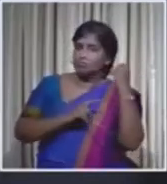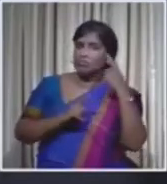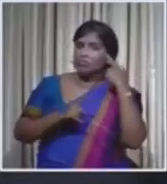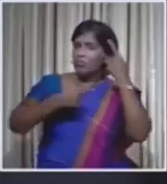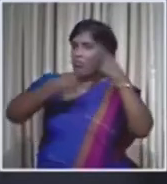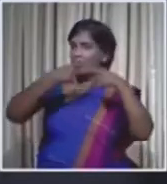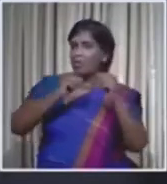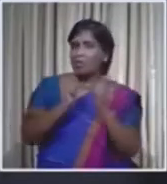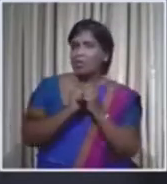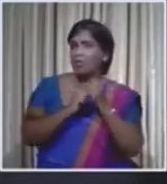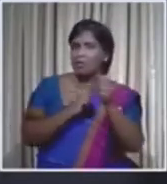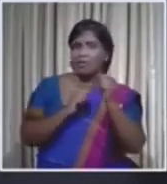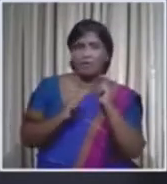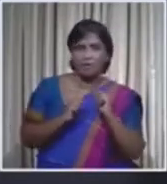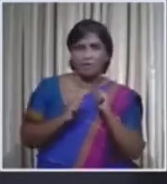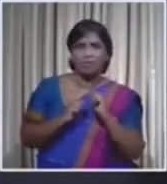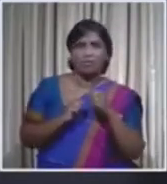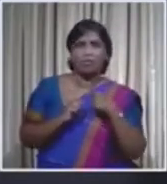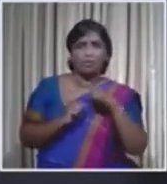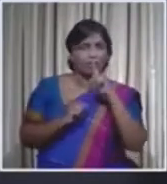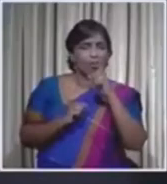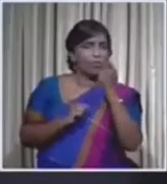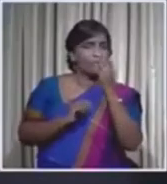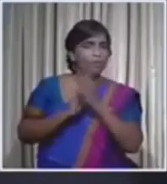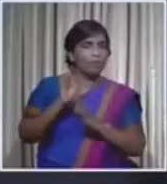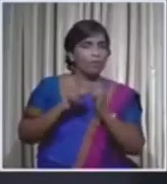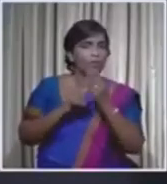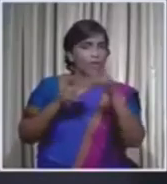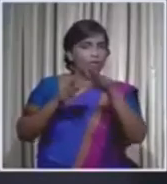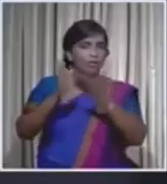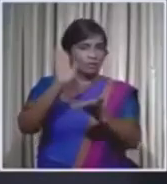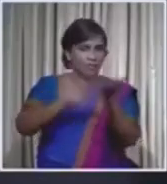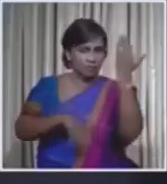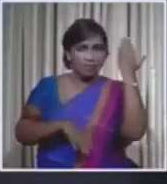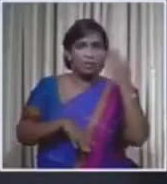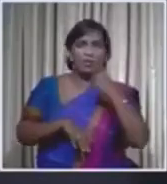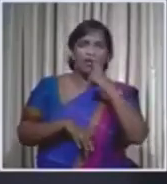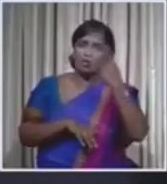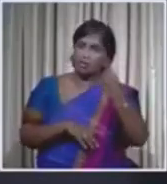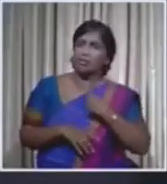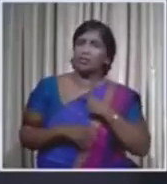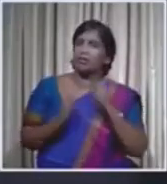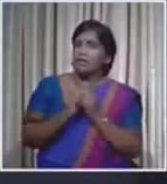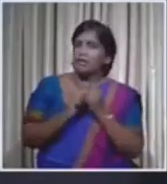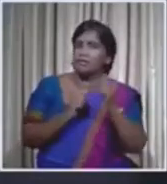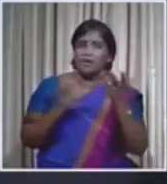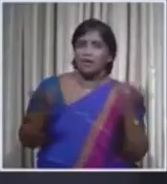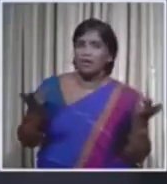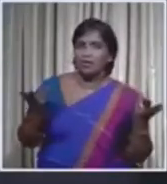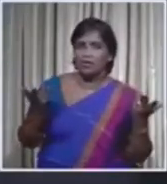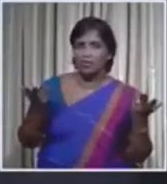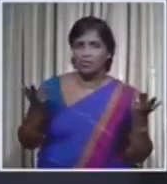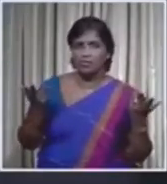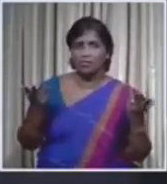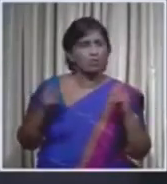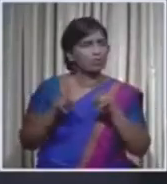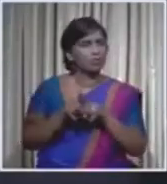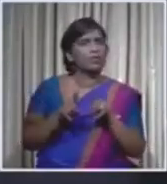පියවර කොමක්ද කියලා ඒත් අපි කැමති මුදල් ලැබුත මෙතනද ගියා අපිට කියන්න මොකද්ද ගන්න යන පියවර